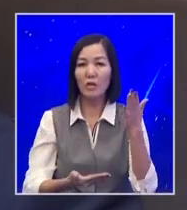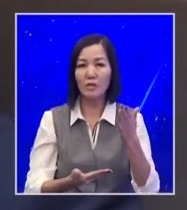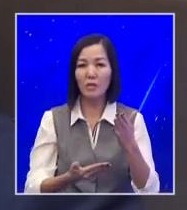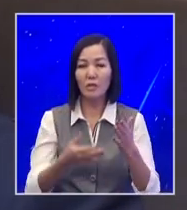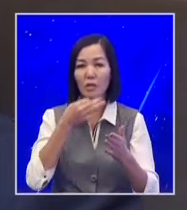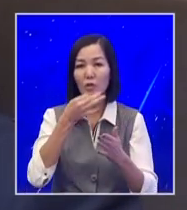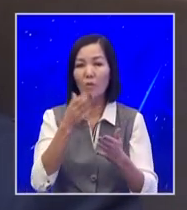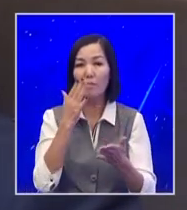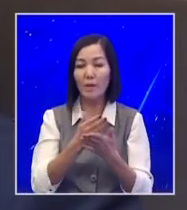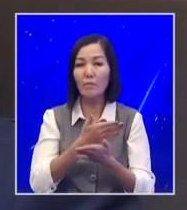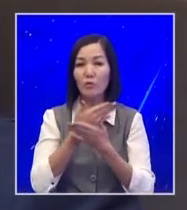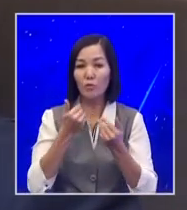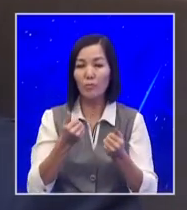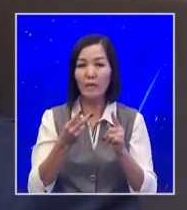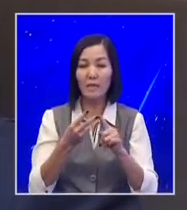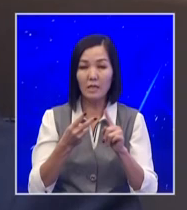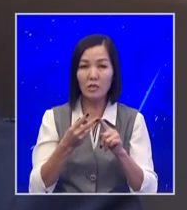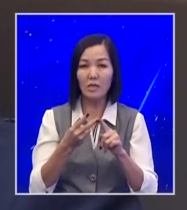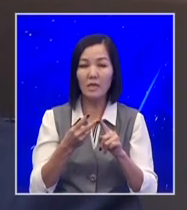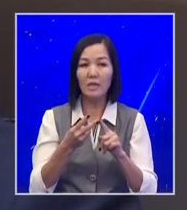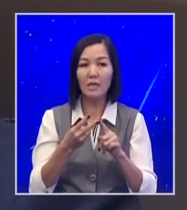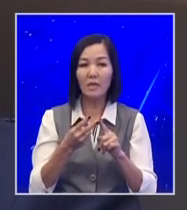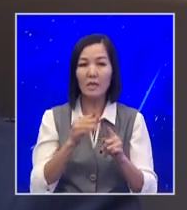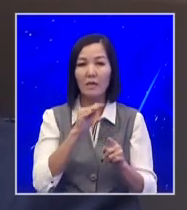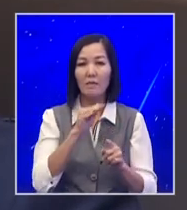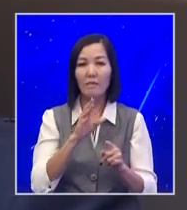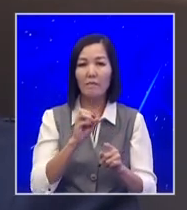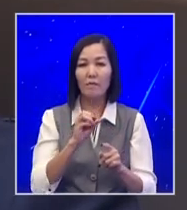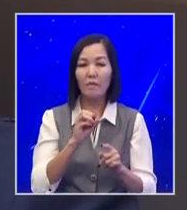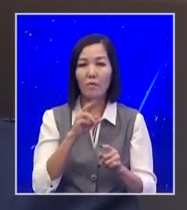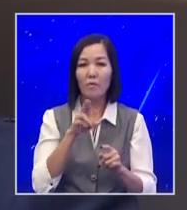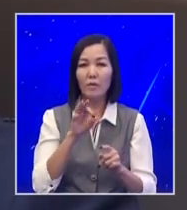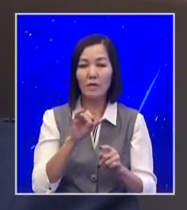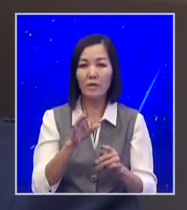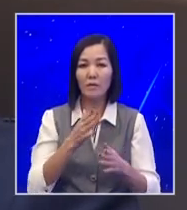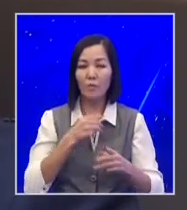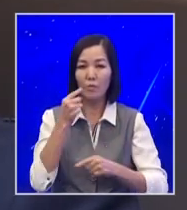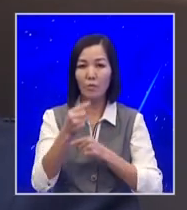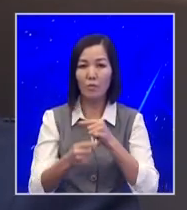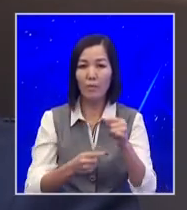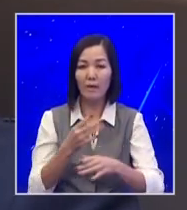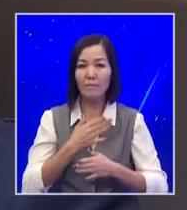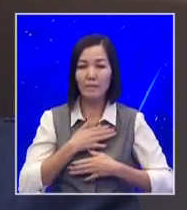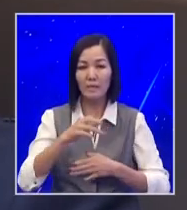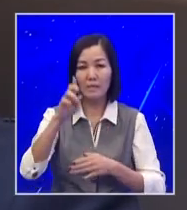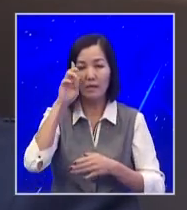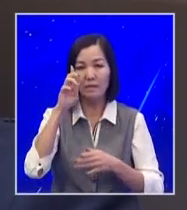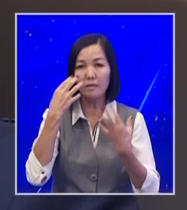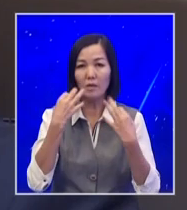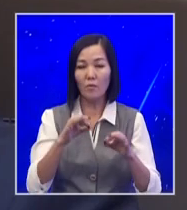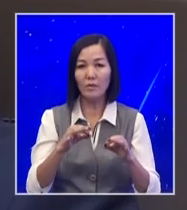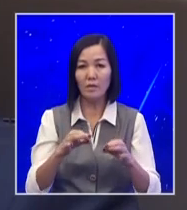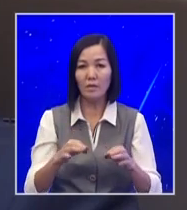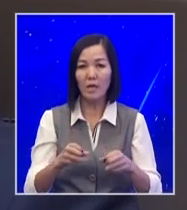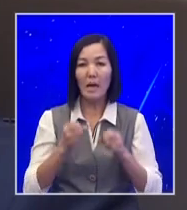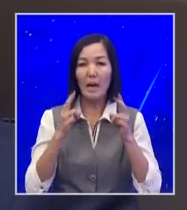жауап келді ме? Екінші, мынау Федор деген ұрпағы біздің еліміздің егемендігіне де осы қауіп төндіретін